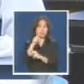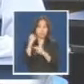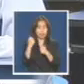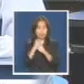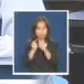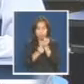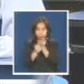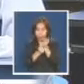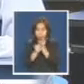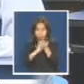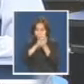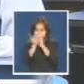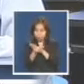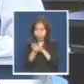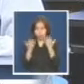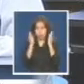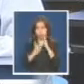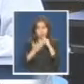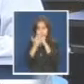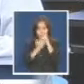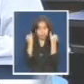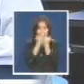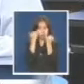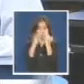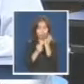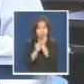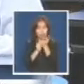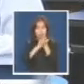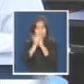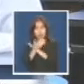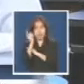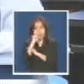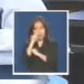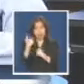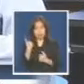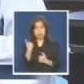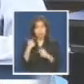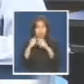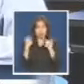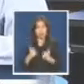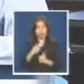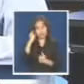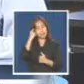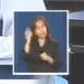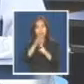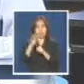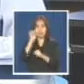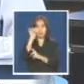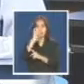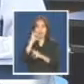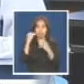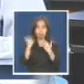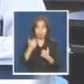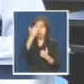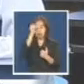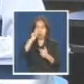ำบัดหลังจากที่ถูกดำเนินคดีหรือจากในส่วนที่เป็นการบำบัดโดยสมัครใจนะครับแต่ก็ยังไม่เพียงพอครับซึ่งจริงๆแล้วหลัง